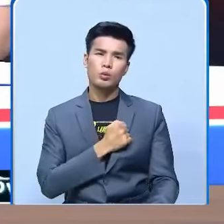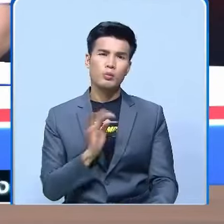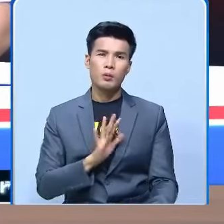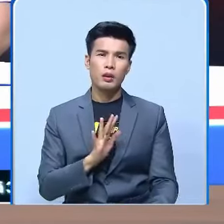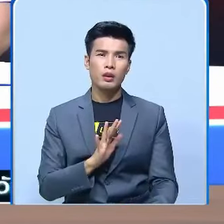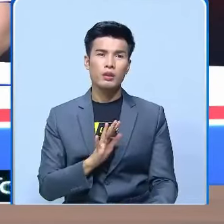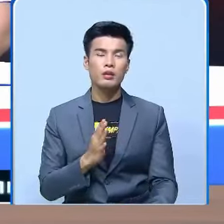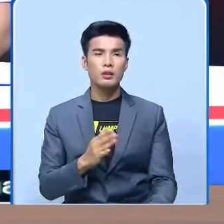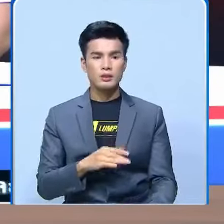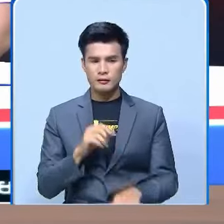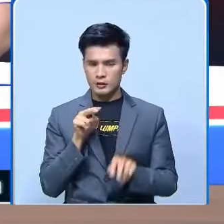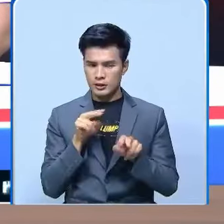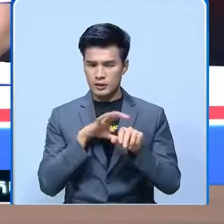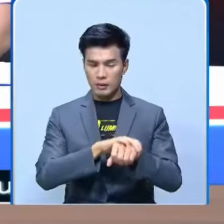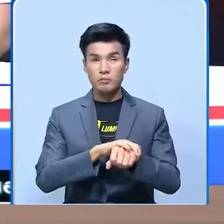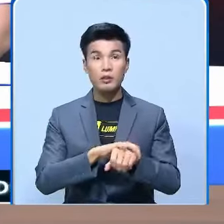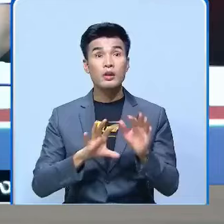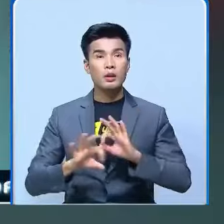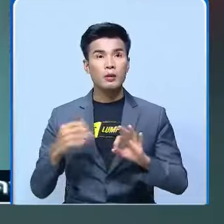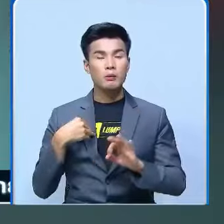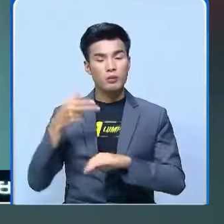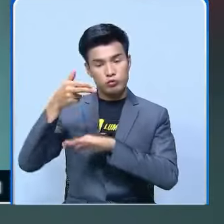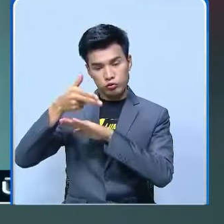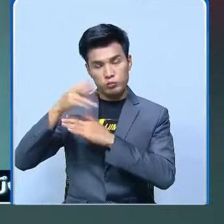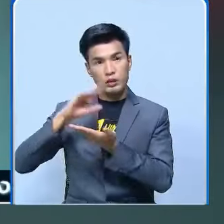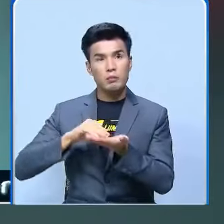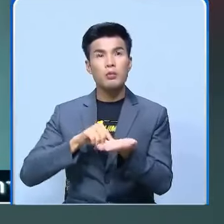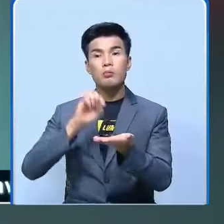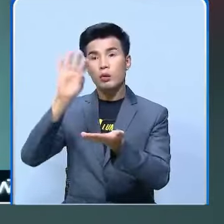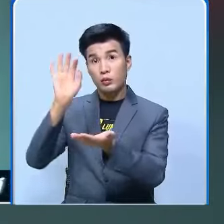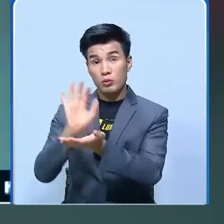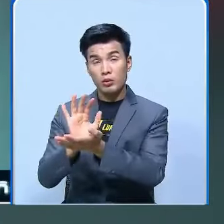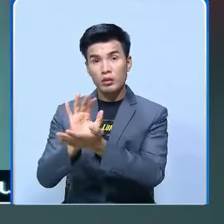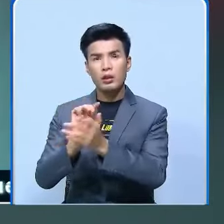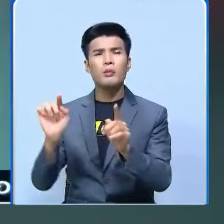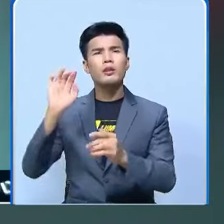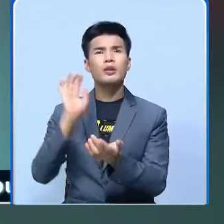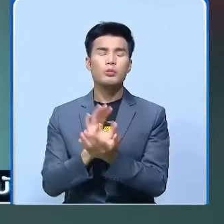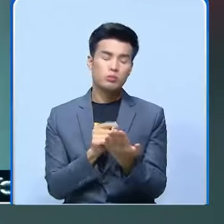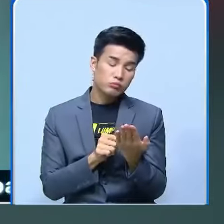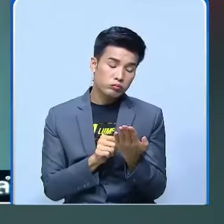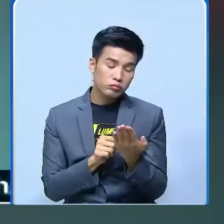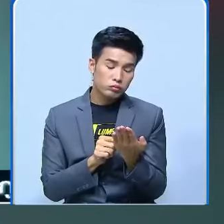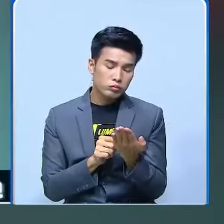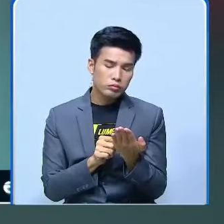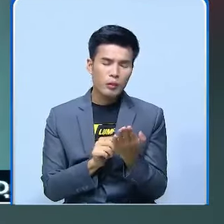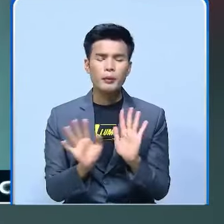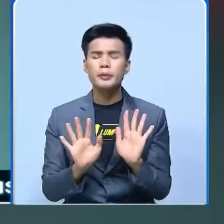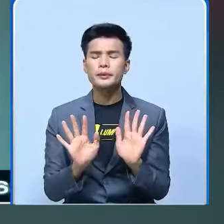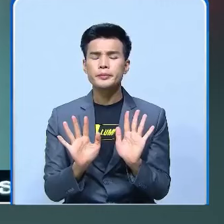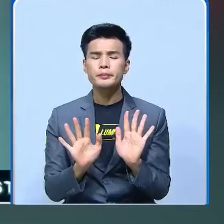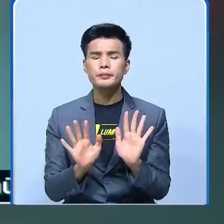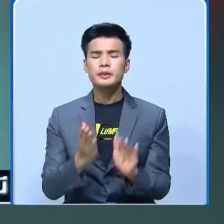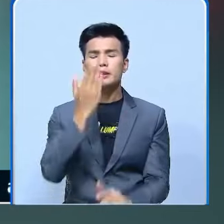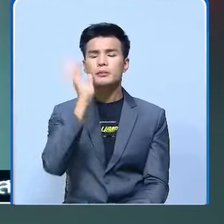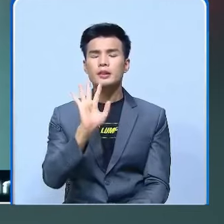ก็คือดักจับกันแล้วก็ที่สำคัญเขาบอกมีภาพจากกล้องจรปิดไปแจ้งความกับตำรวจด้วยนะแต่ตำรวจดันบอกว่าอ่ะนี่ไม่ใช่เหตุซึ่งหน้า